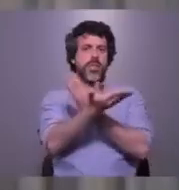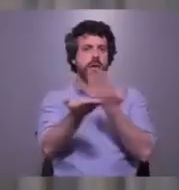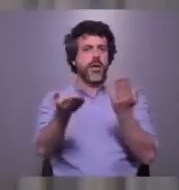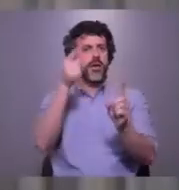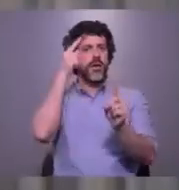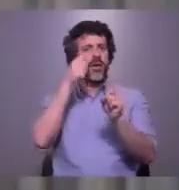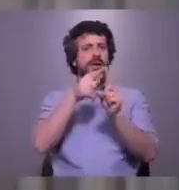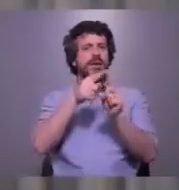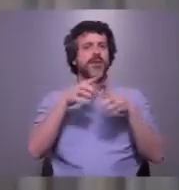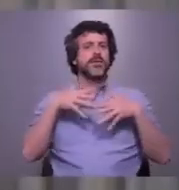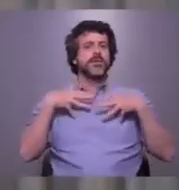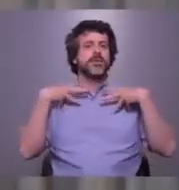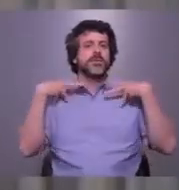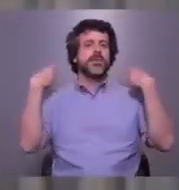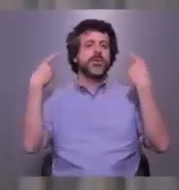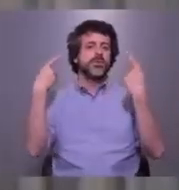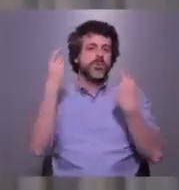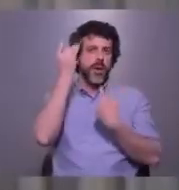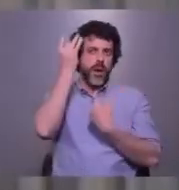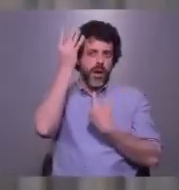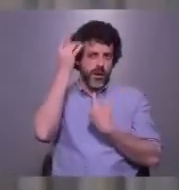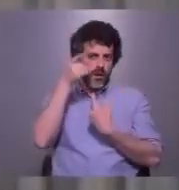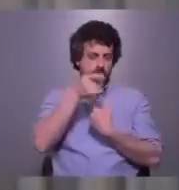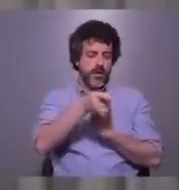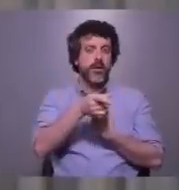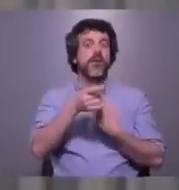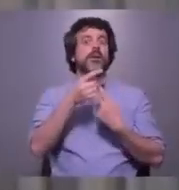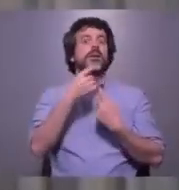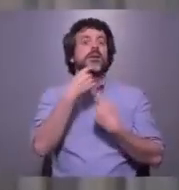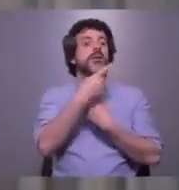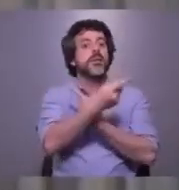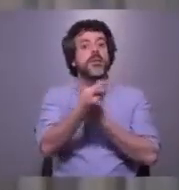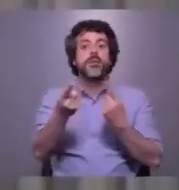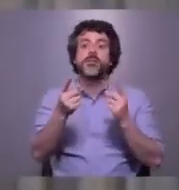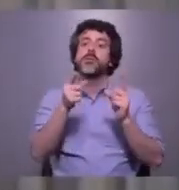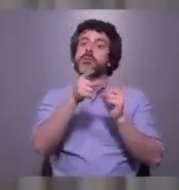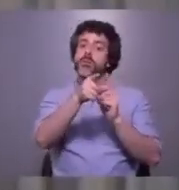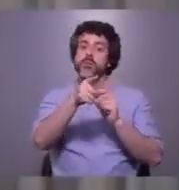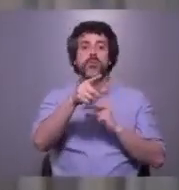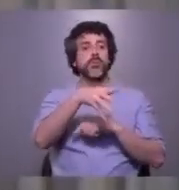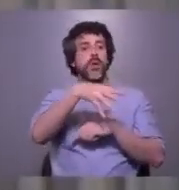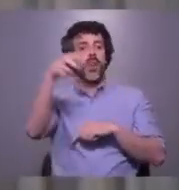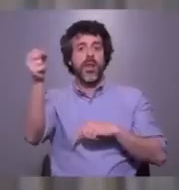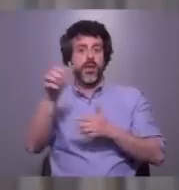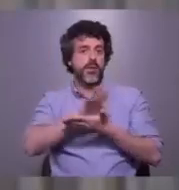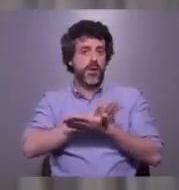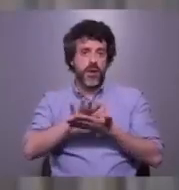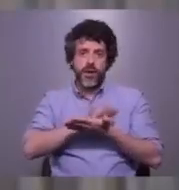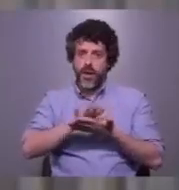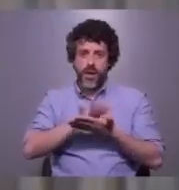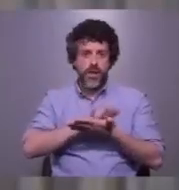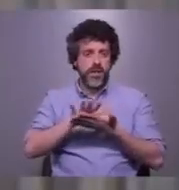impuri. E ordinò loro di non prendere per il viaggio nient'altro che